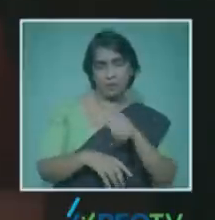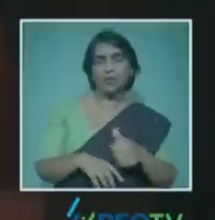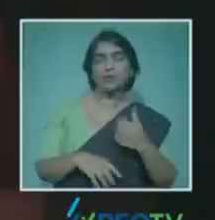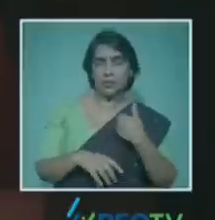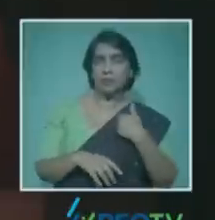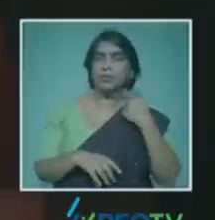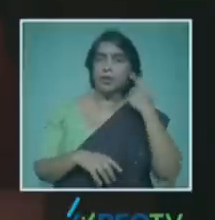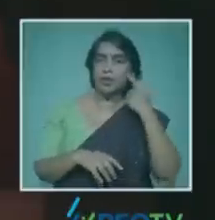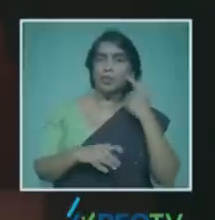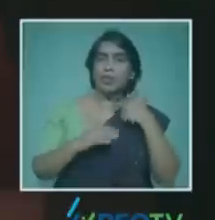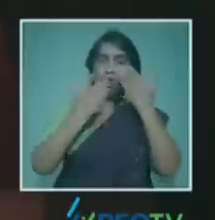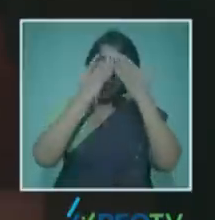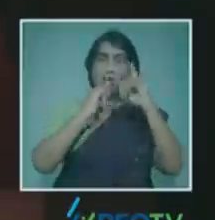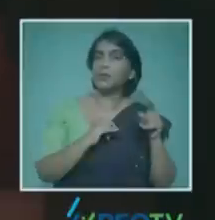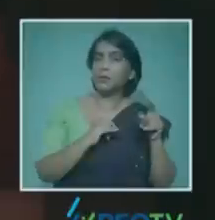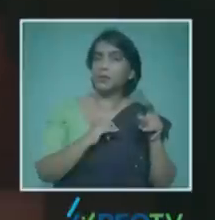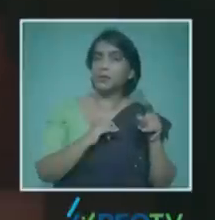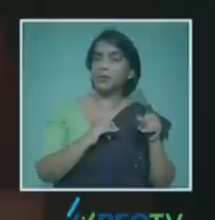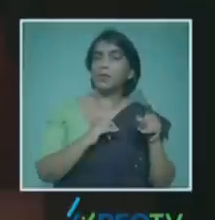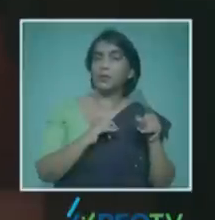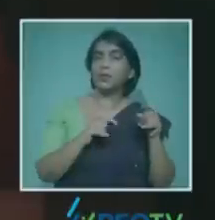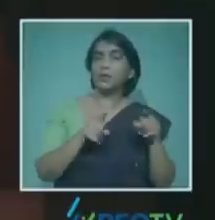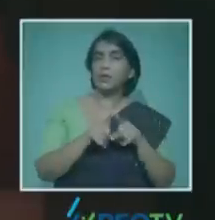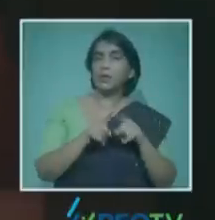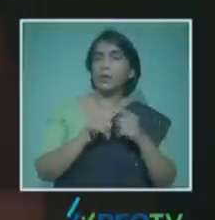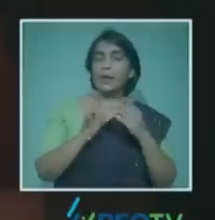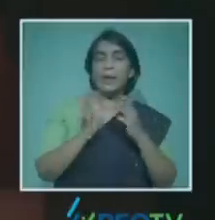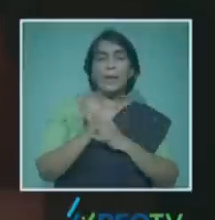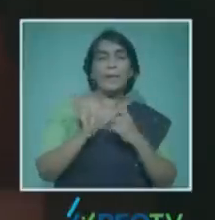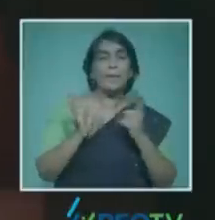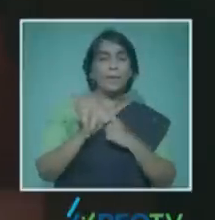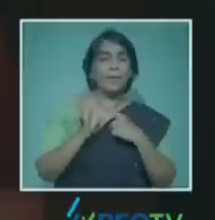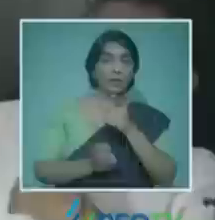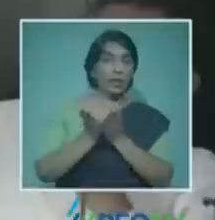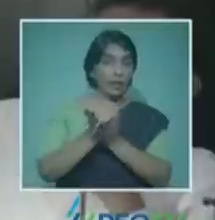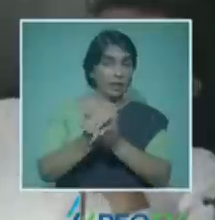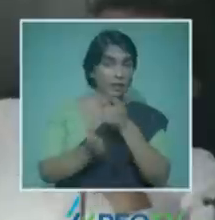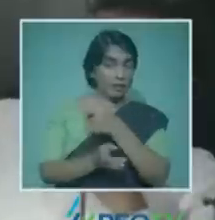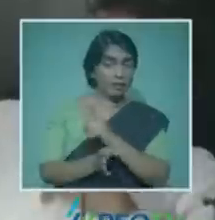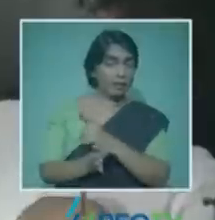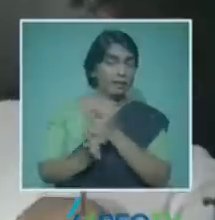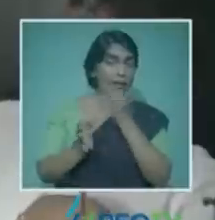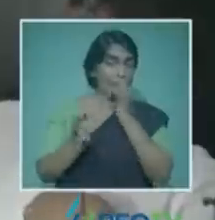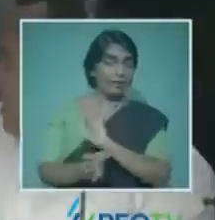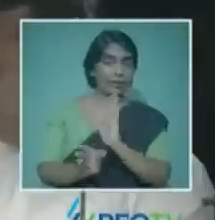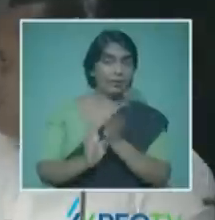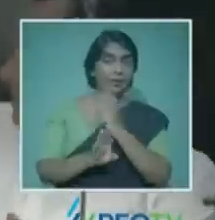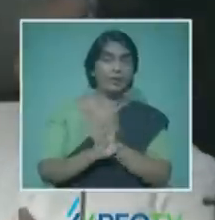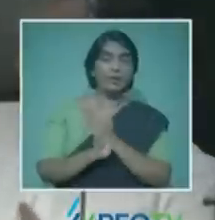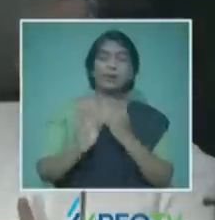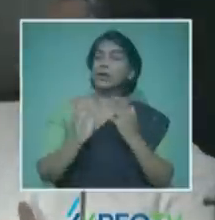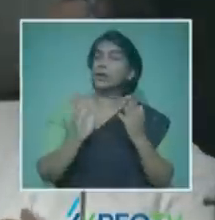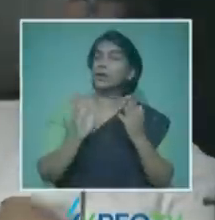මාතෘකාව දන්නේ මම මේ ඕපන් යුනිවර්සිටි එකේ එන්වයරන්මන්ටල් සයන්ස් මාස්ටර්ස් ප්‍රෝග්‍රෑම් එක ෆලෝ කරන නිසා. එක්ස්ප්‍රස් පර්ල් නැවට ඉස්සෙල්ලා